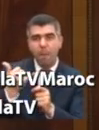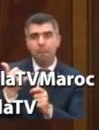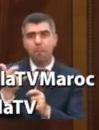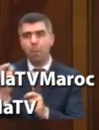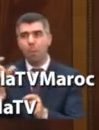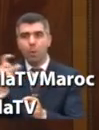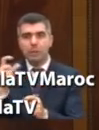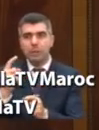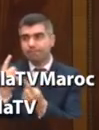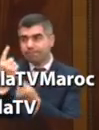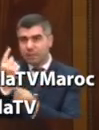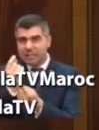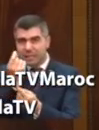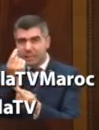وصغيرة